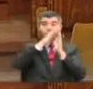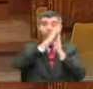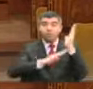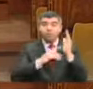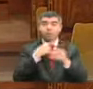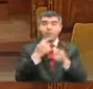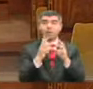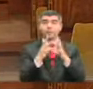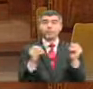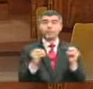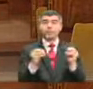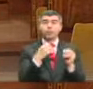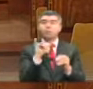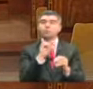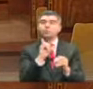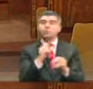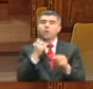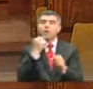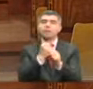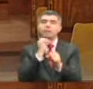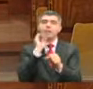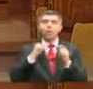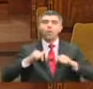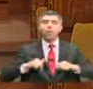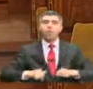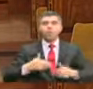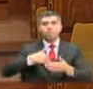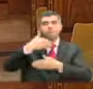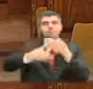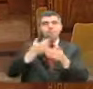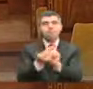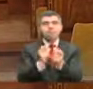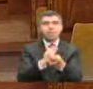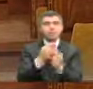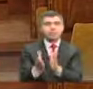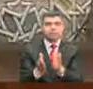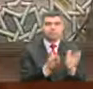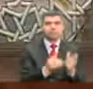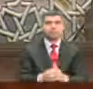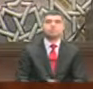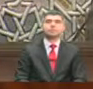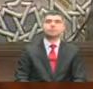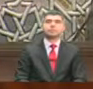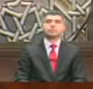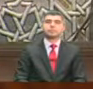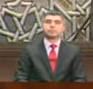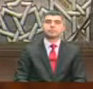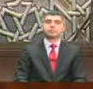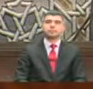المرحلة الانتقالية. شنو هي الأمور اللي دارتها الوزارة باش يمكن تدوز هذه المرحلة الانتقالية بسلام؟ كلمة السيد الوزير.